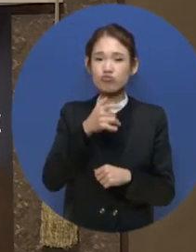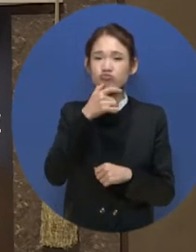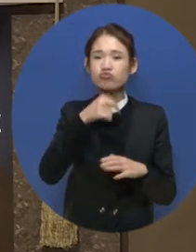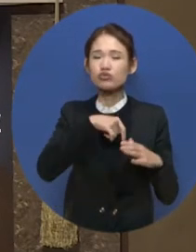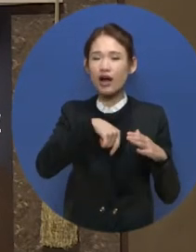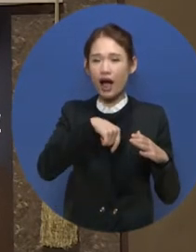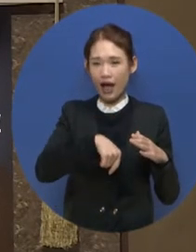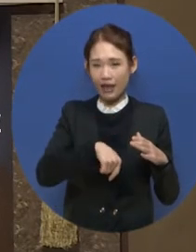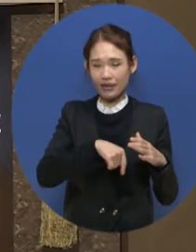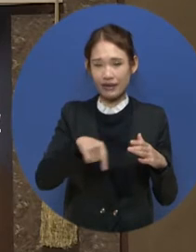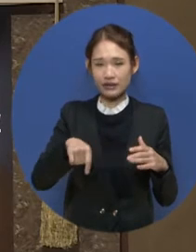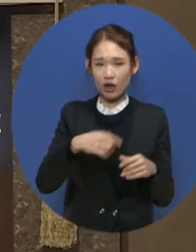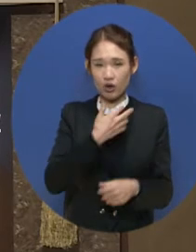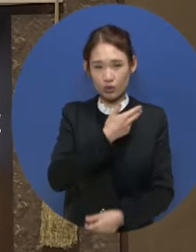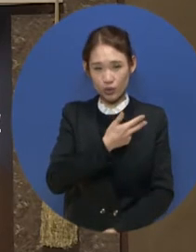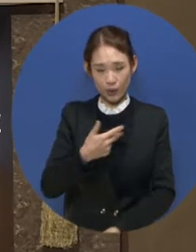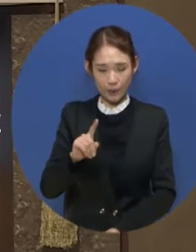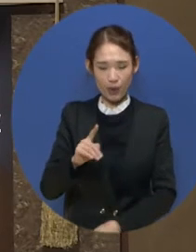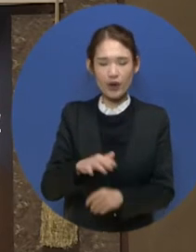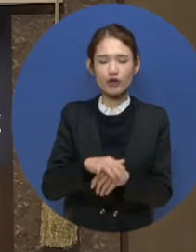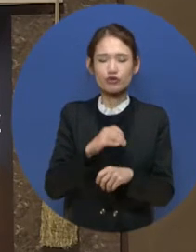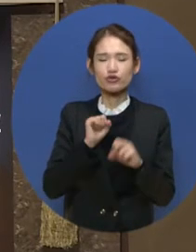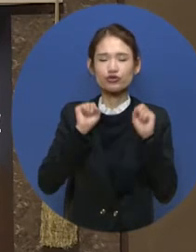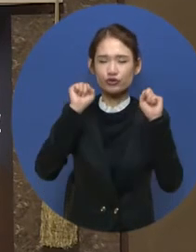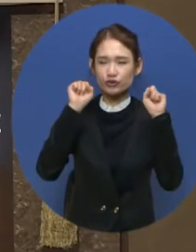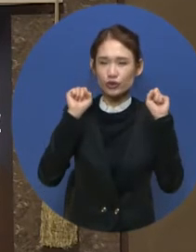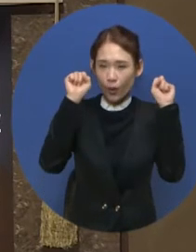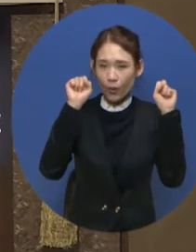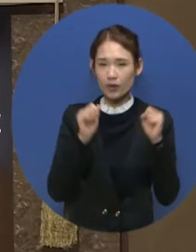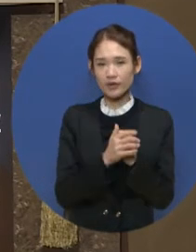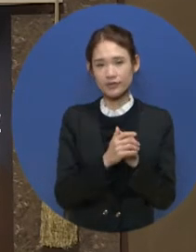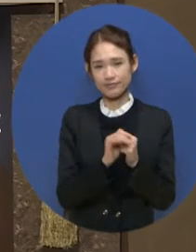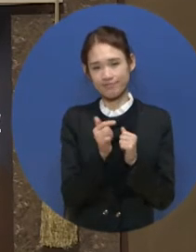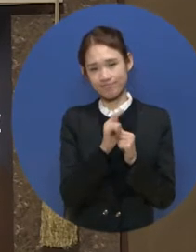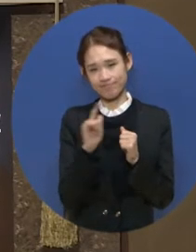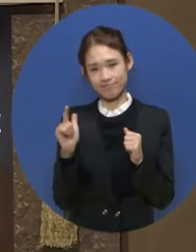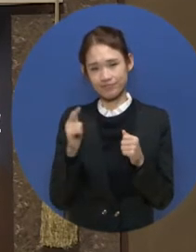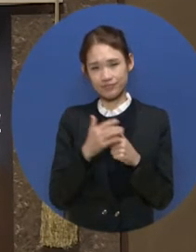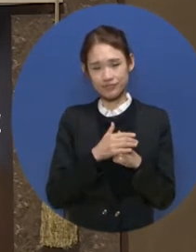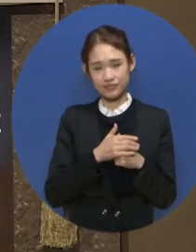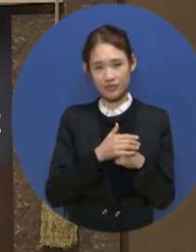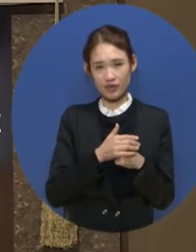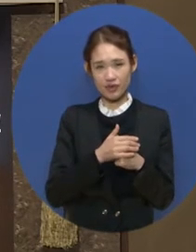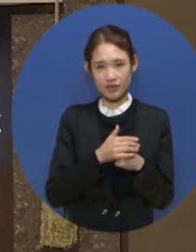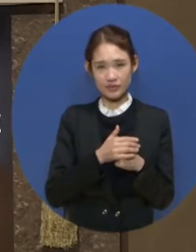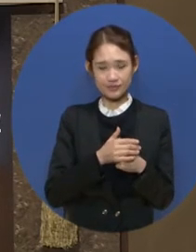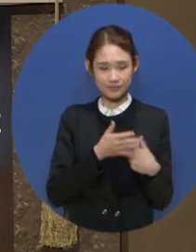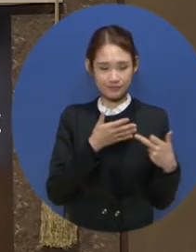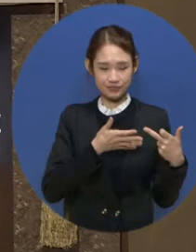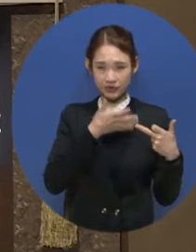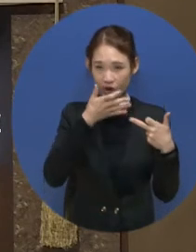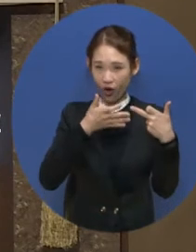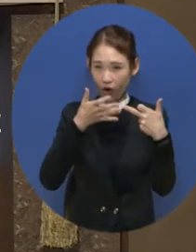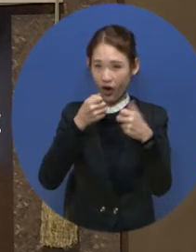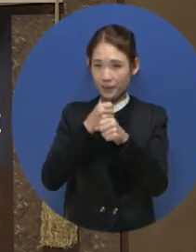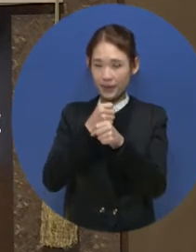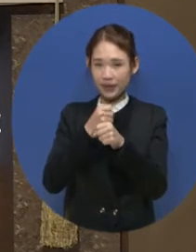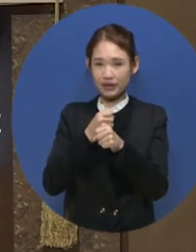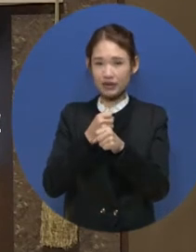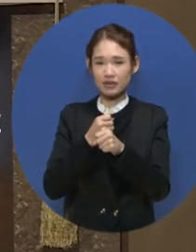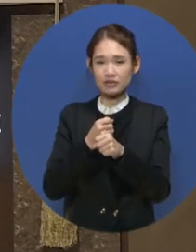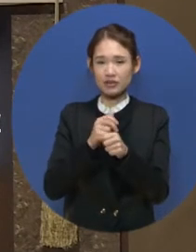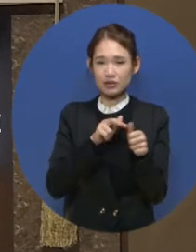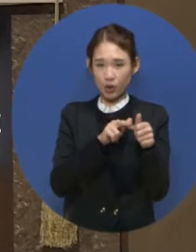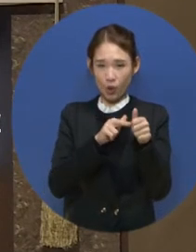할 수 있는 여러 가지 운동이 라든지 뭐 이런 것들도 저희가 영상을 찍어서 정무를 또 제공 하고